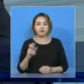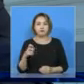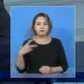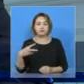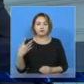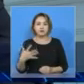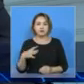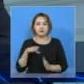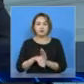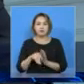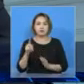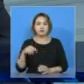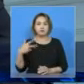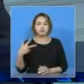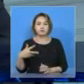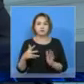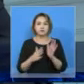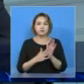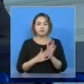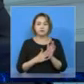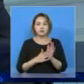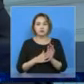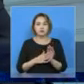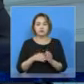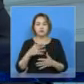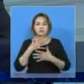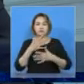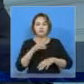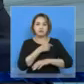1325, соның ішінде 139 жансақтар